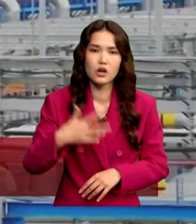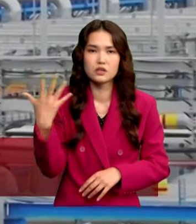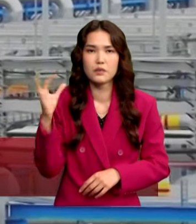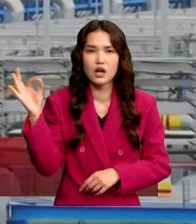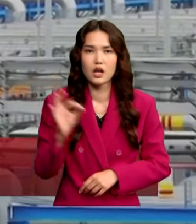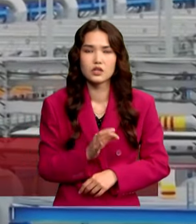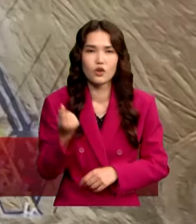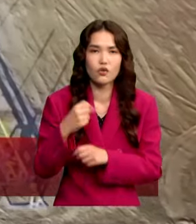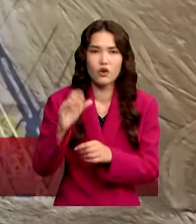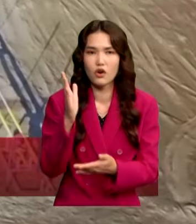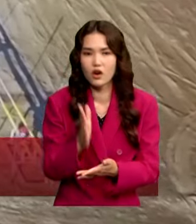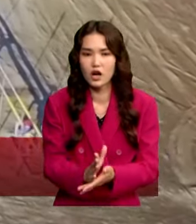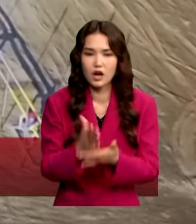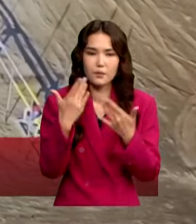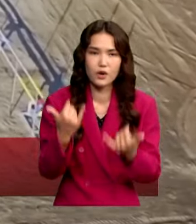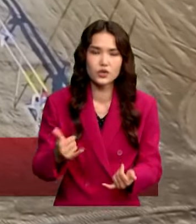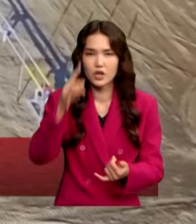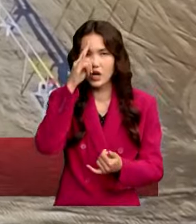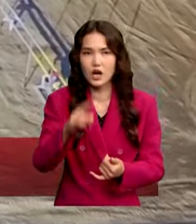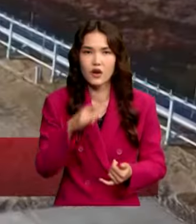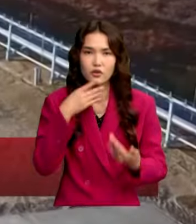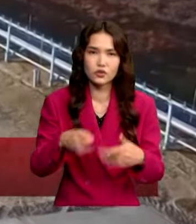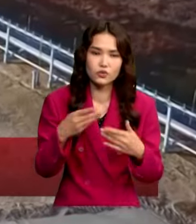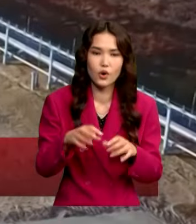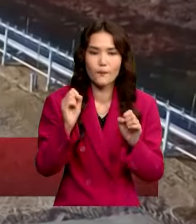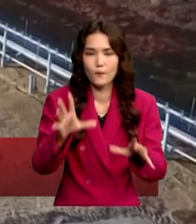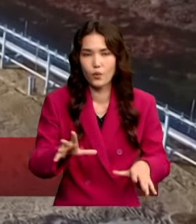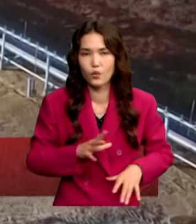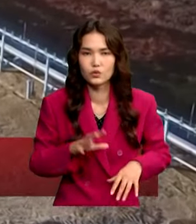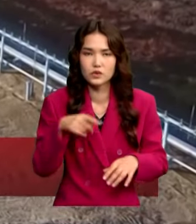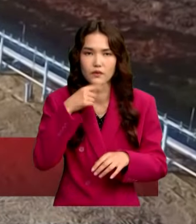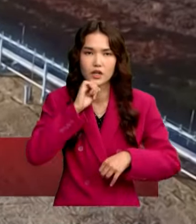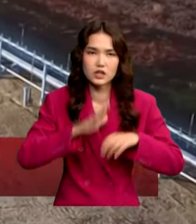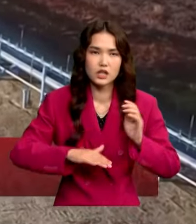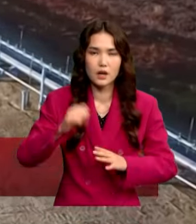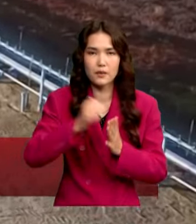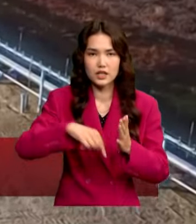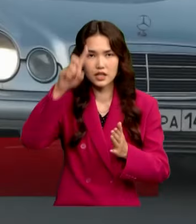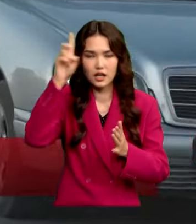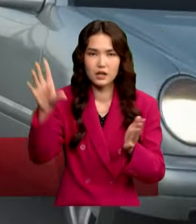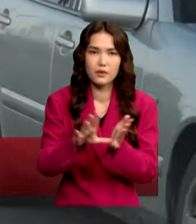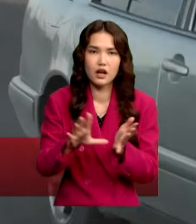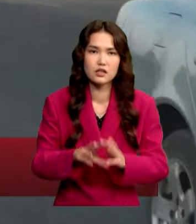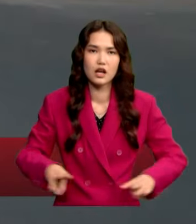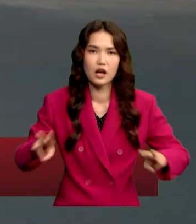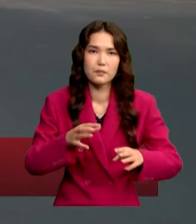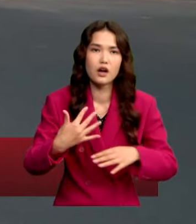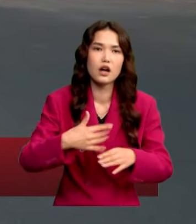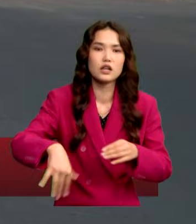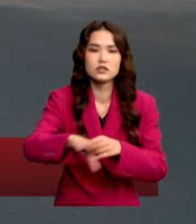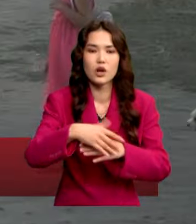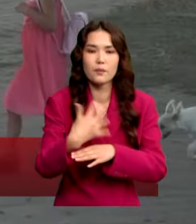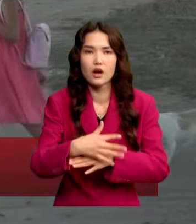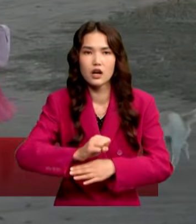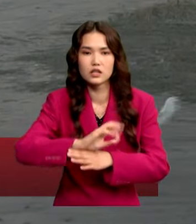35%-ға ұтылып отыр. Енді бұл шығынды Қазақстаннан шығарып алу мүмкін, дейді сарапшылар. Өйткені еліміздің энергетика министрлігі аймақтарды газбен